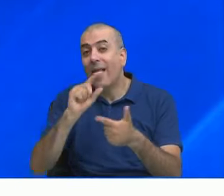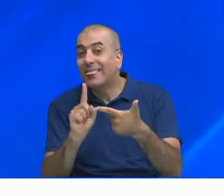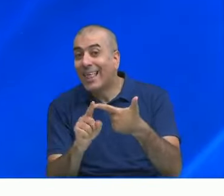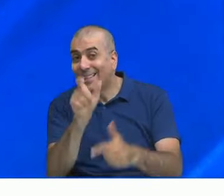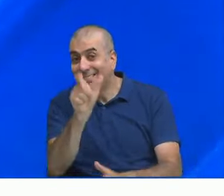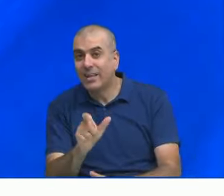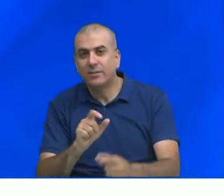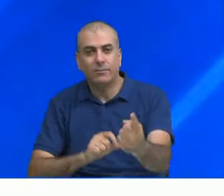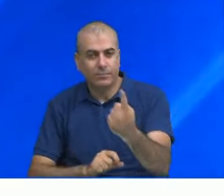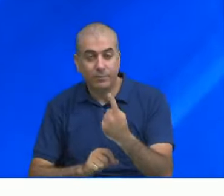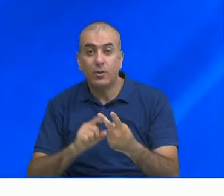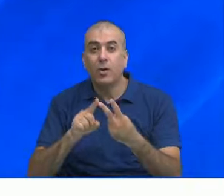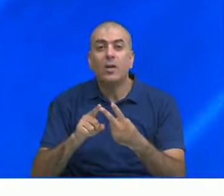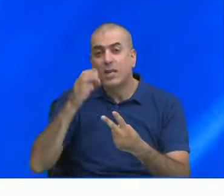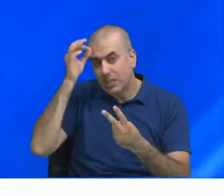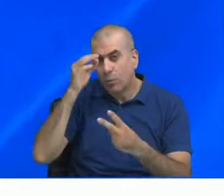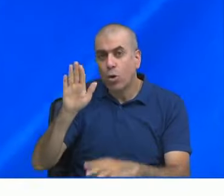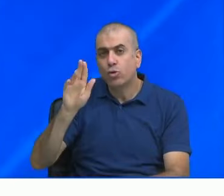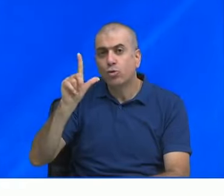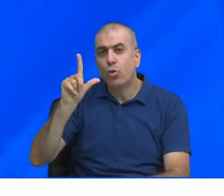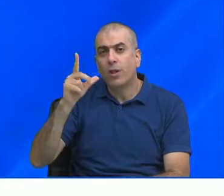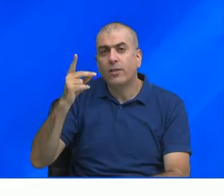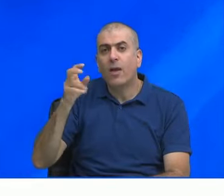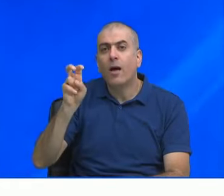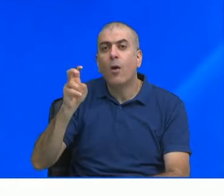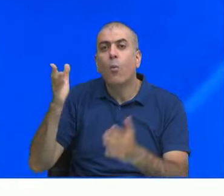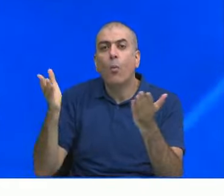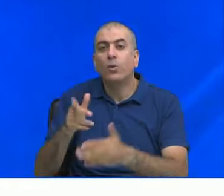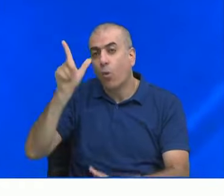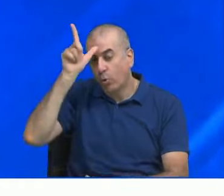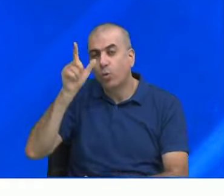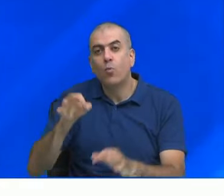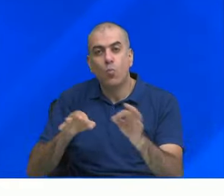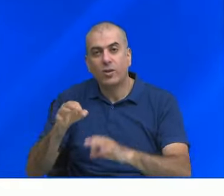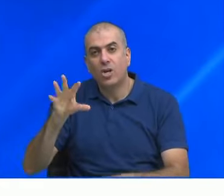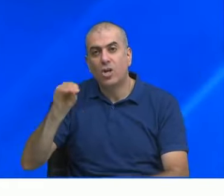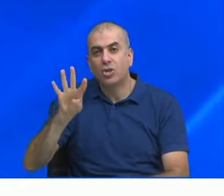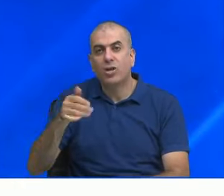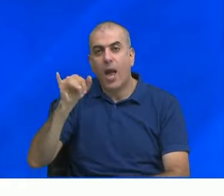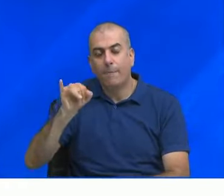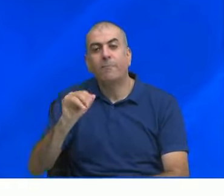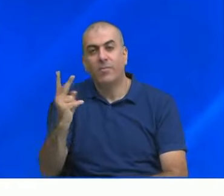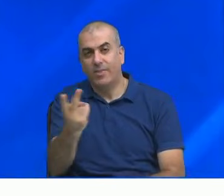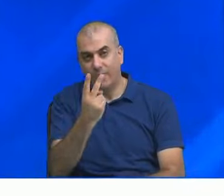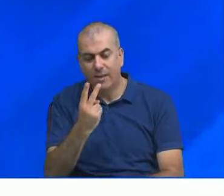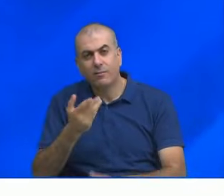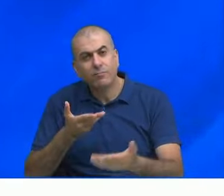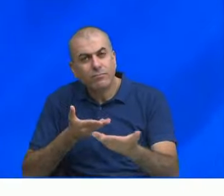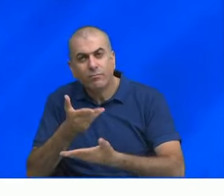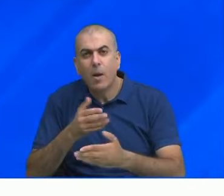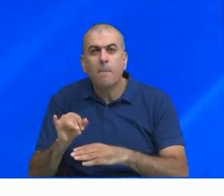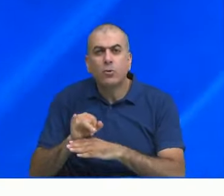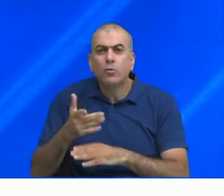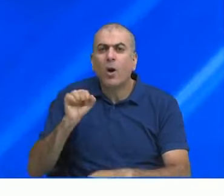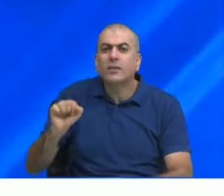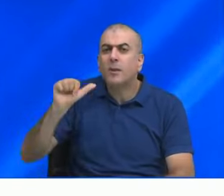المياه والري جهاد المحاميد وامين عام سلطه وادي الاردن المهندس هشام الحيصه مشاريع متعلقه بالمياه